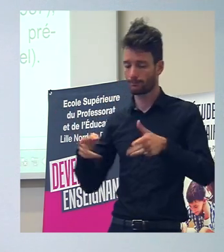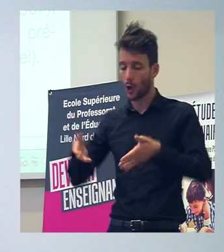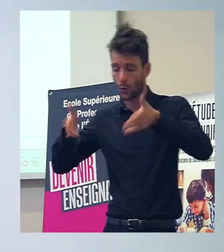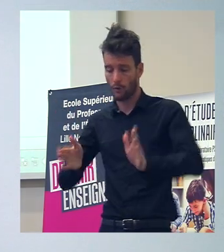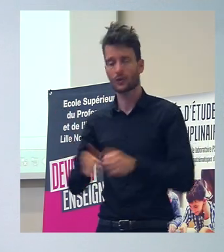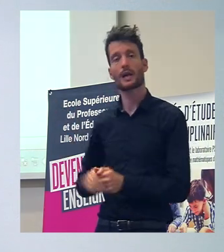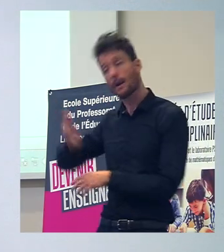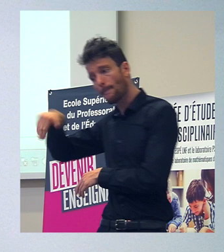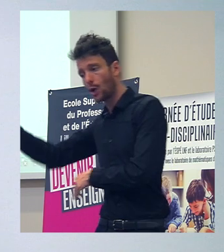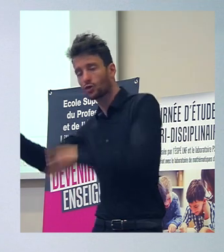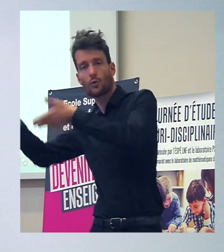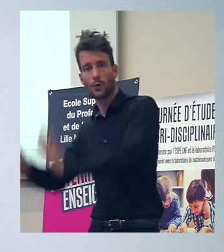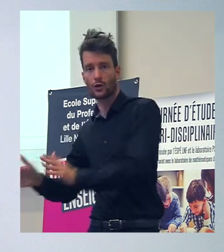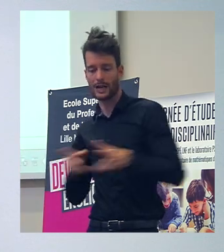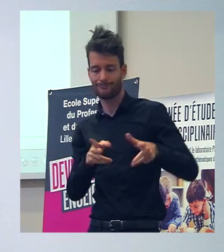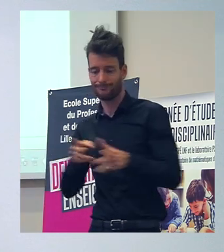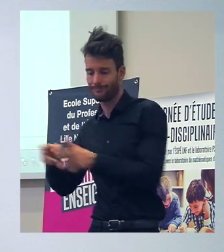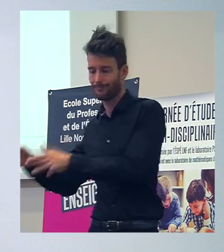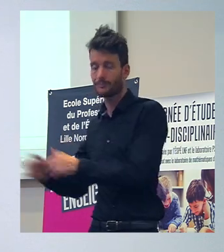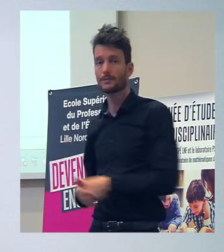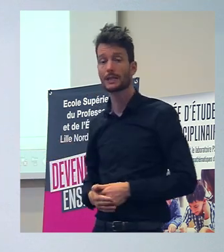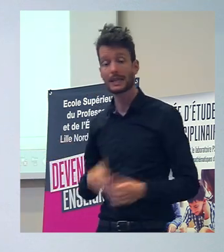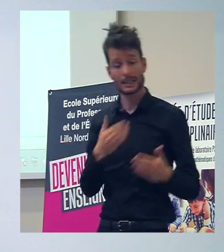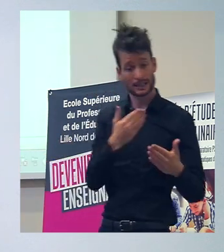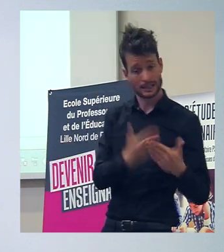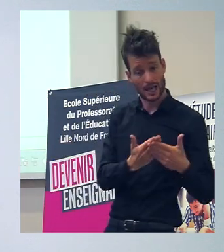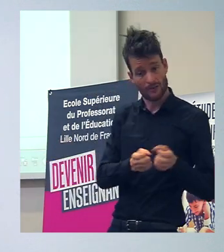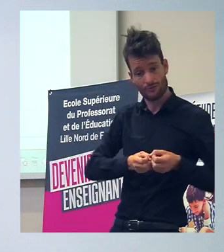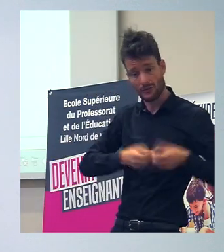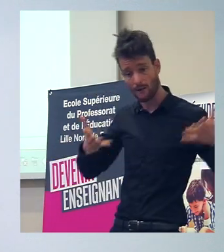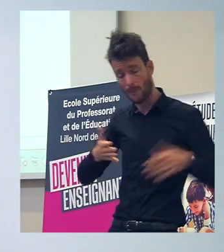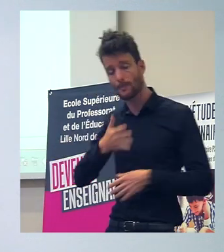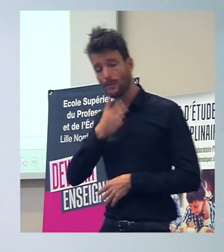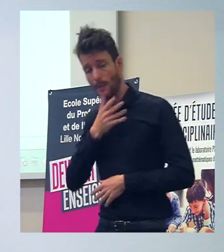Je n'ai pas la possibilité de développer ça.